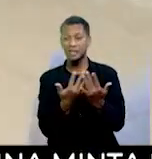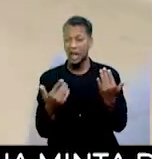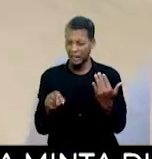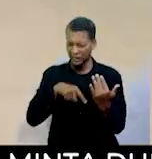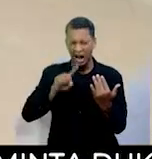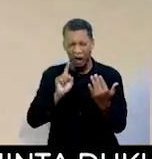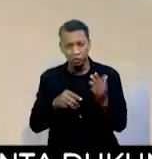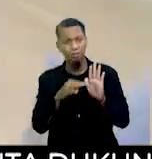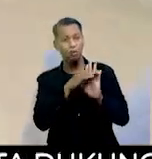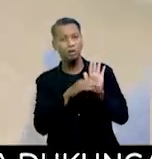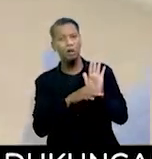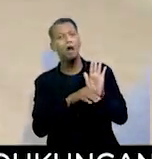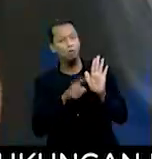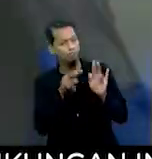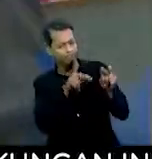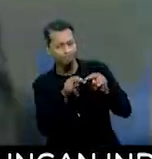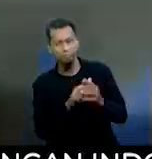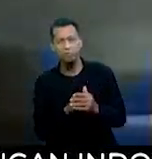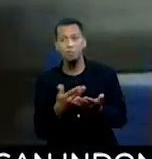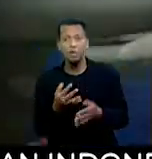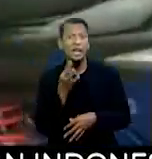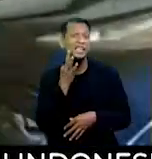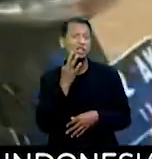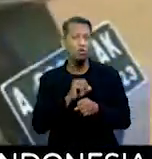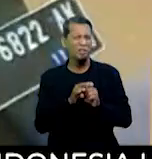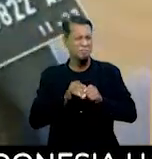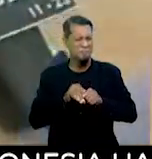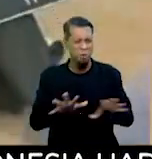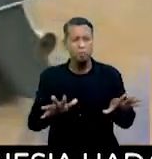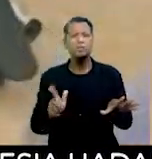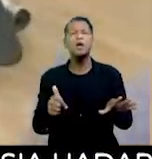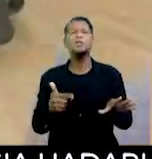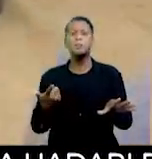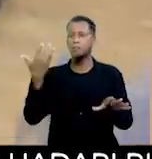banjir berpotensi untuk meluas akibat curah hujan tinggi yang diprediksi masih akan